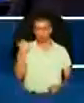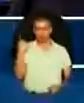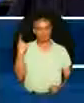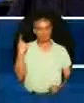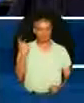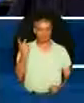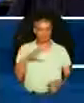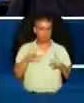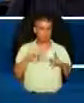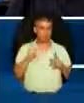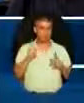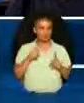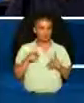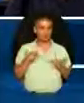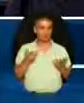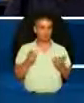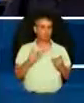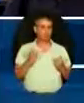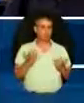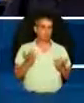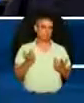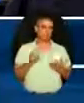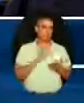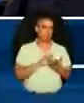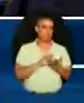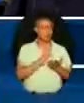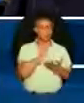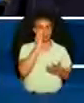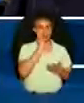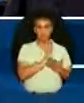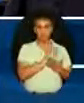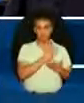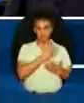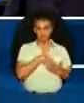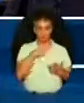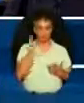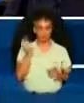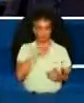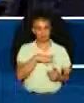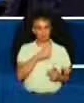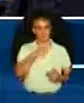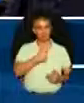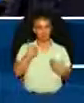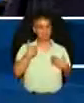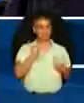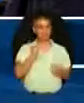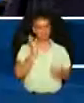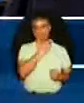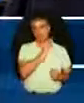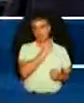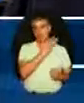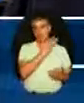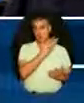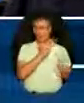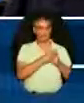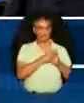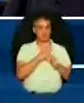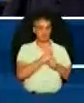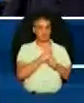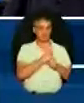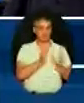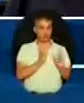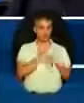זה לא פשוט לא מקבל. יש כאן עניין סקסי. הנקודה היא כזאת, יחליט אהוד ברק, אם הוא רוצה להיות לבוא, להיות שר הביטחון מטעמה של מפלגת